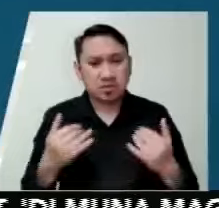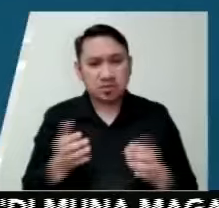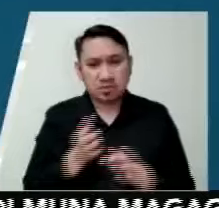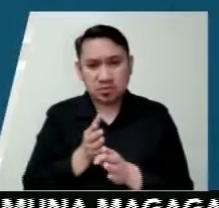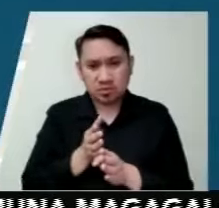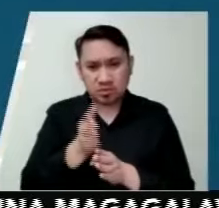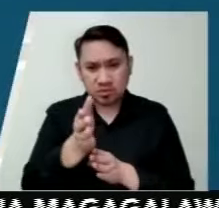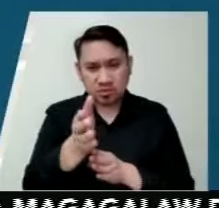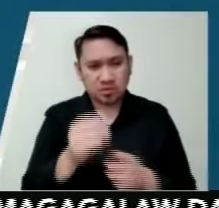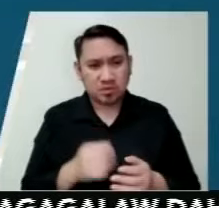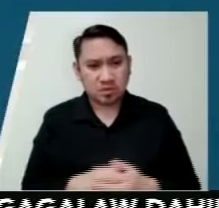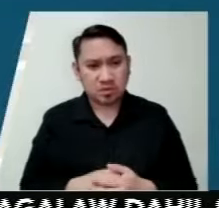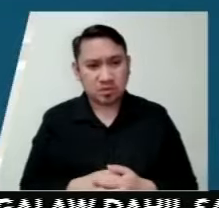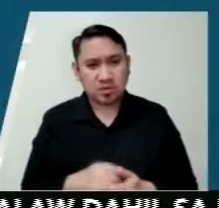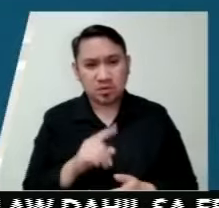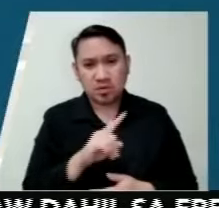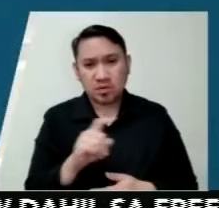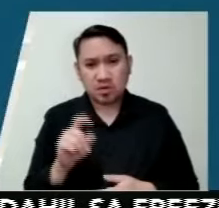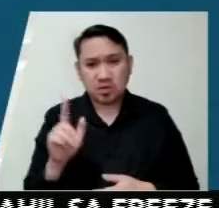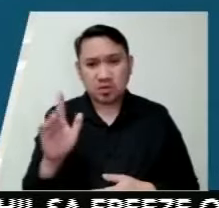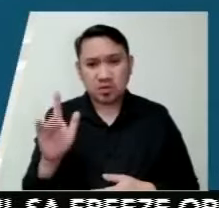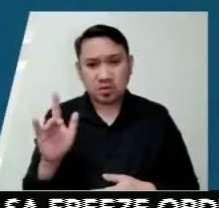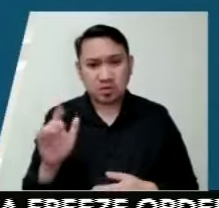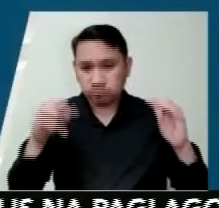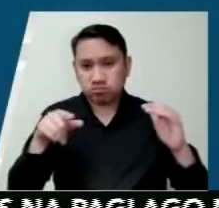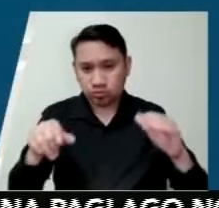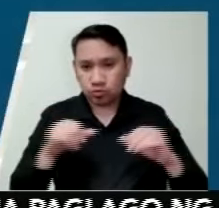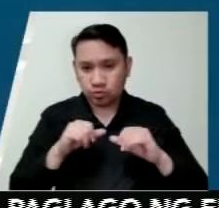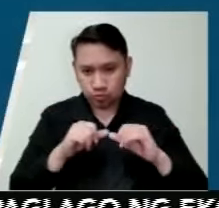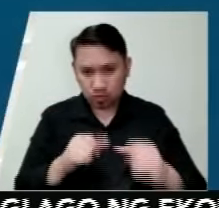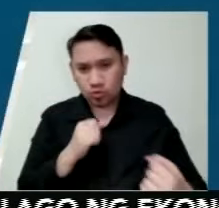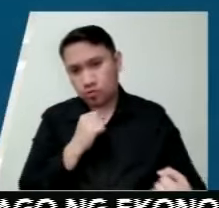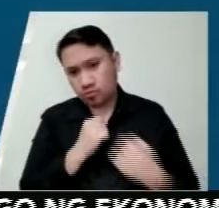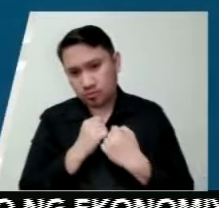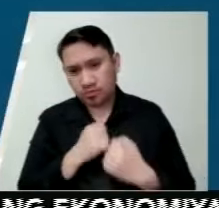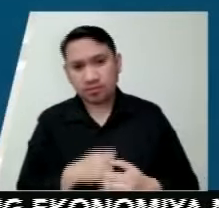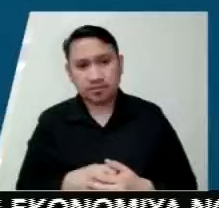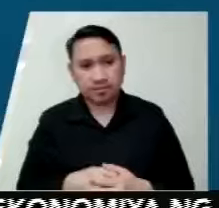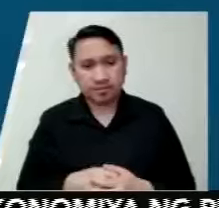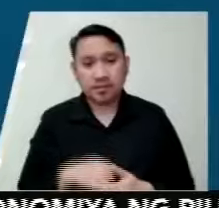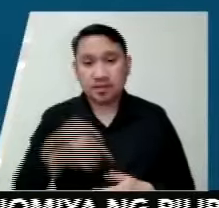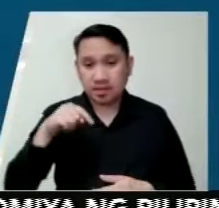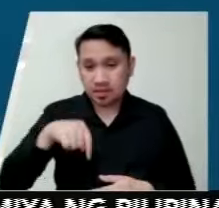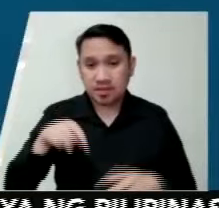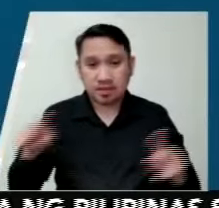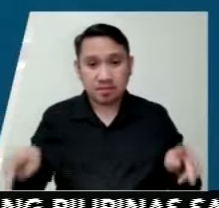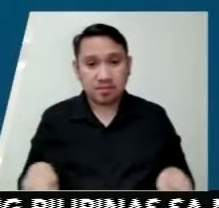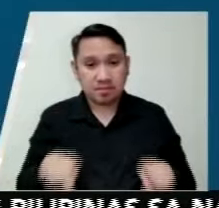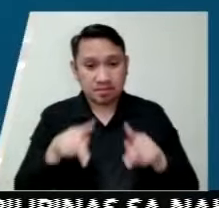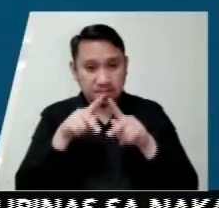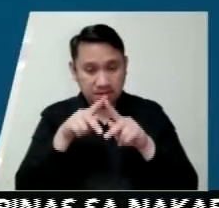sa 125kg para sa isahang buhat na lang. Mula rito sa Paris,